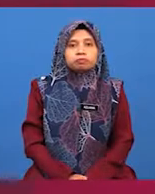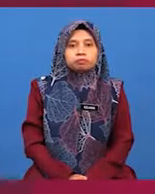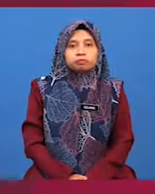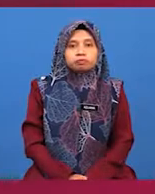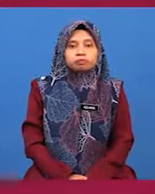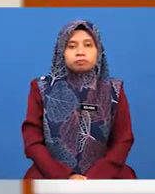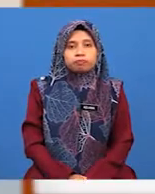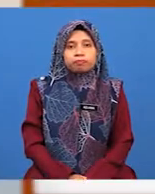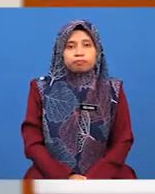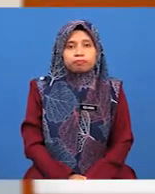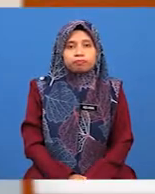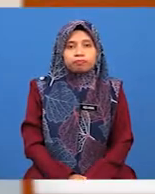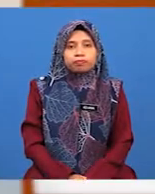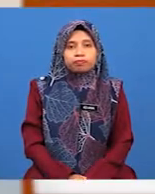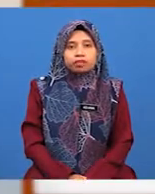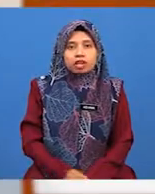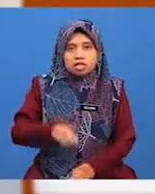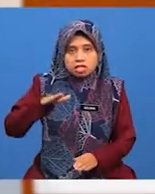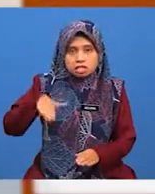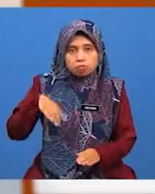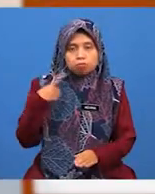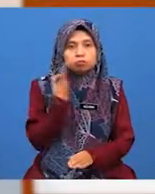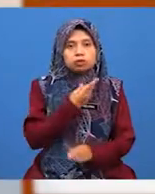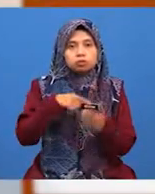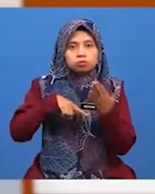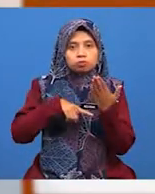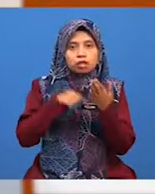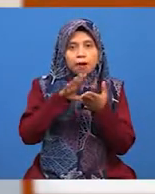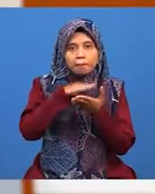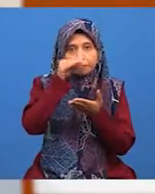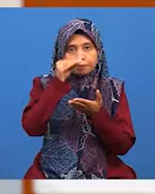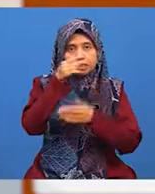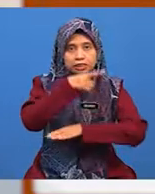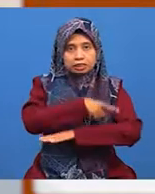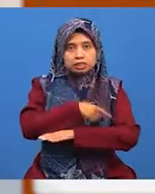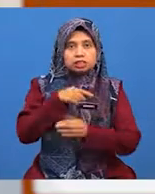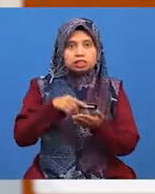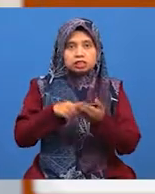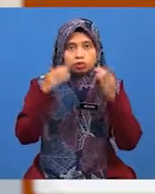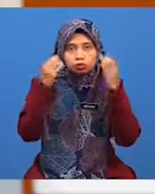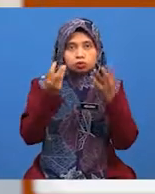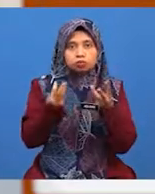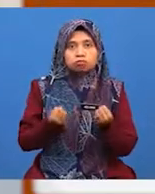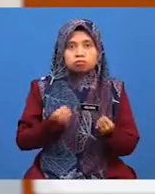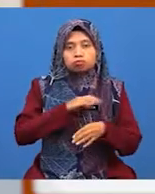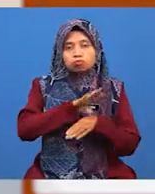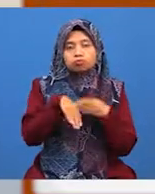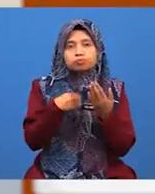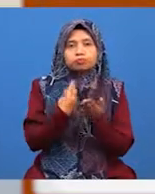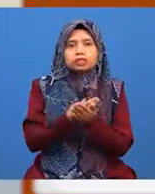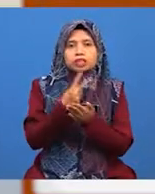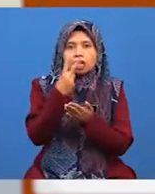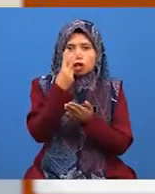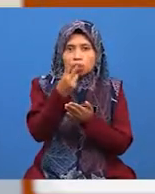dikongsikan. Baiklah, sebelum kita mulakan pelajaran, hari ini cikgu mahu kamu semua